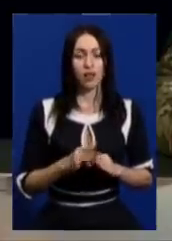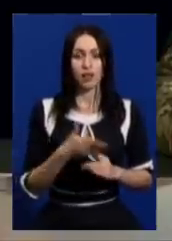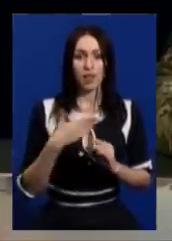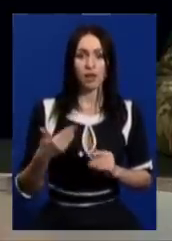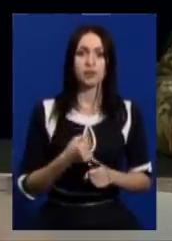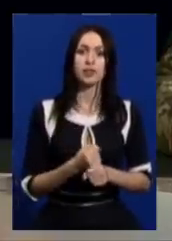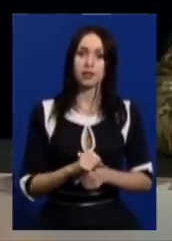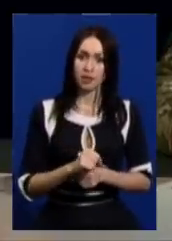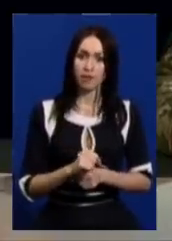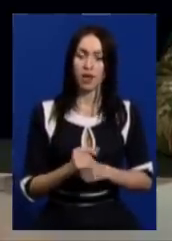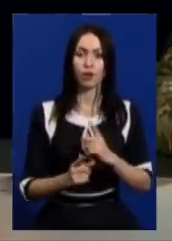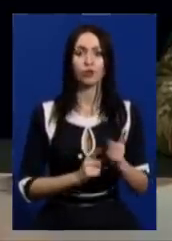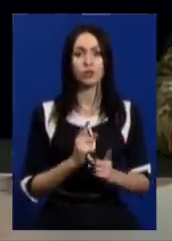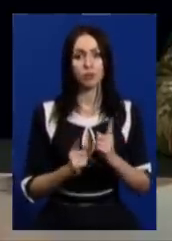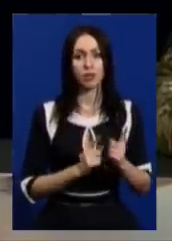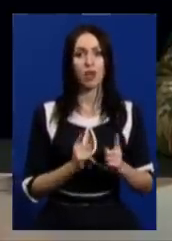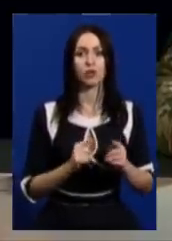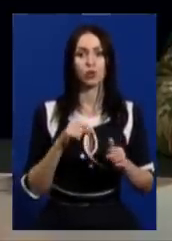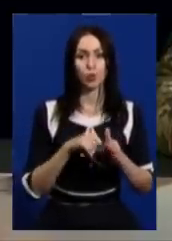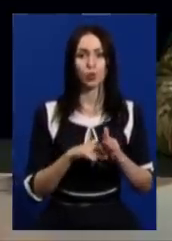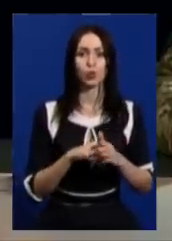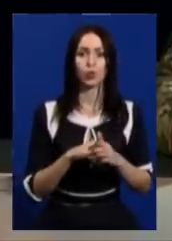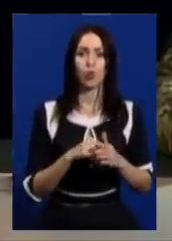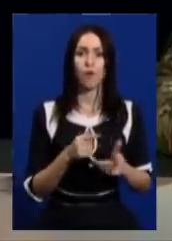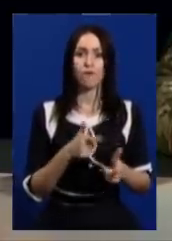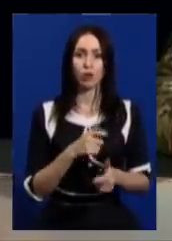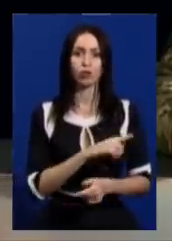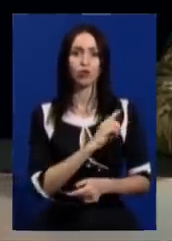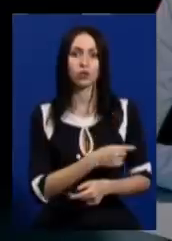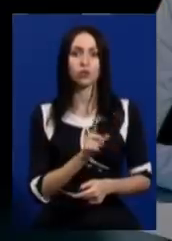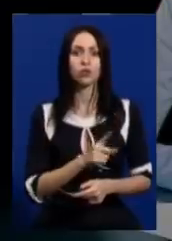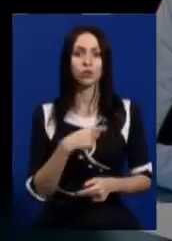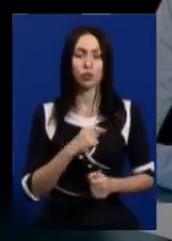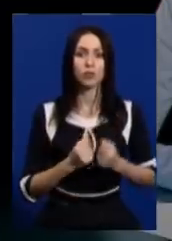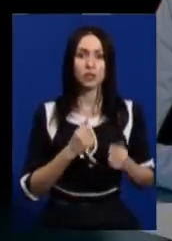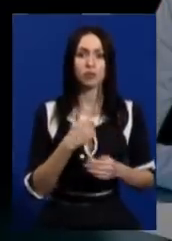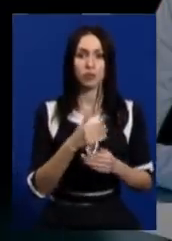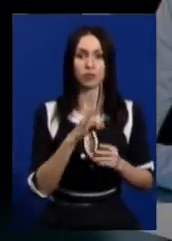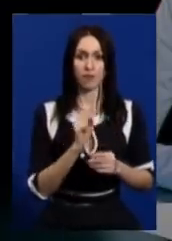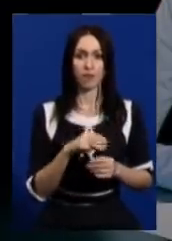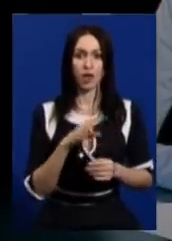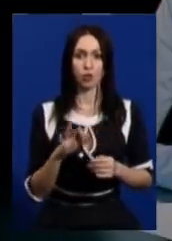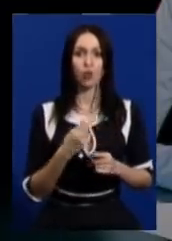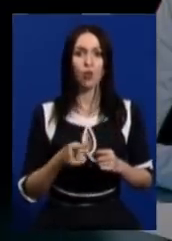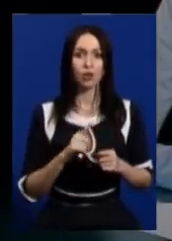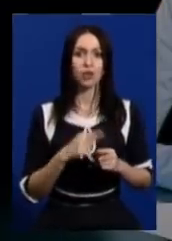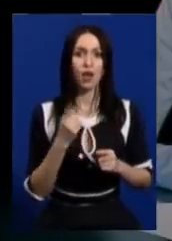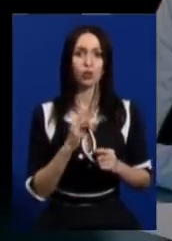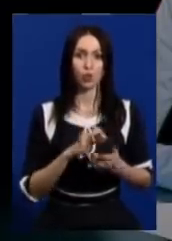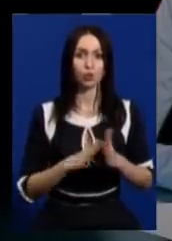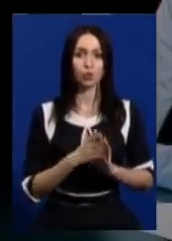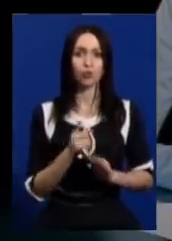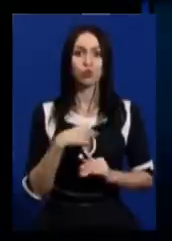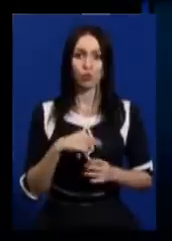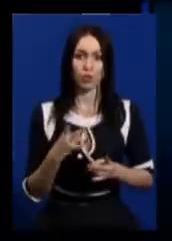заставляет изменять структуру вооруженных сил, то, что мы стремимся к НАТО. Это одно из условий, что мы